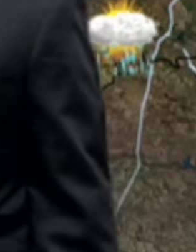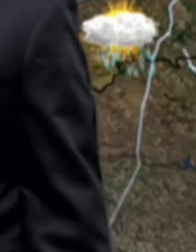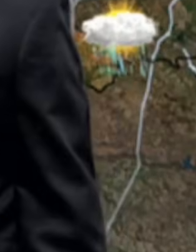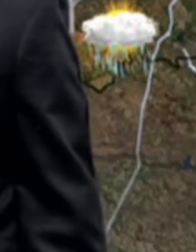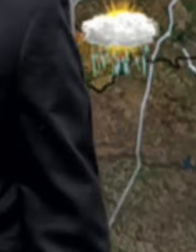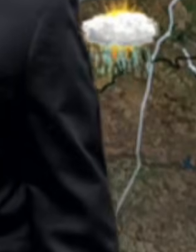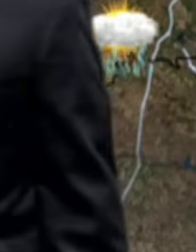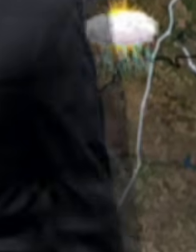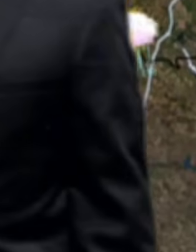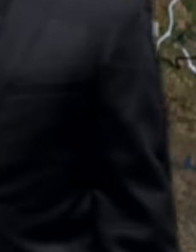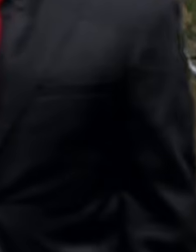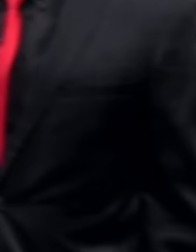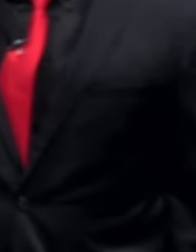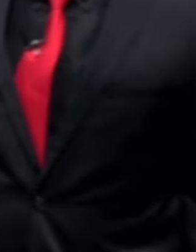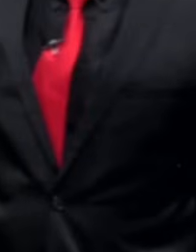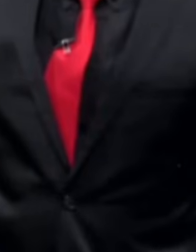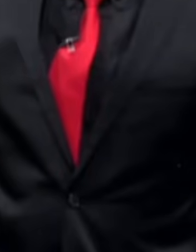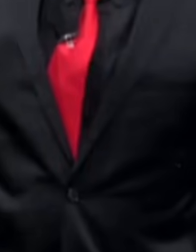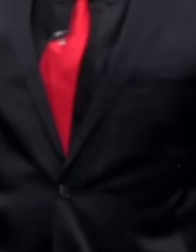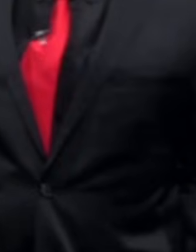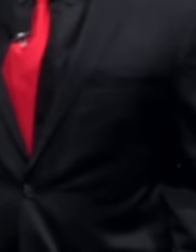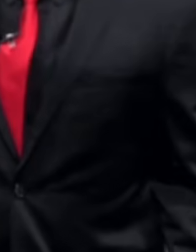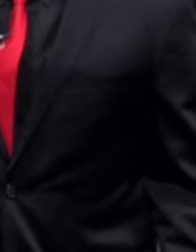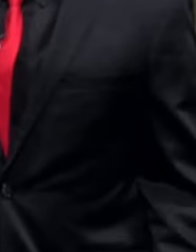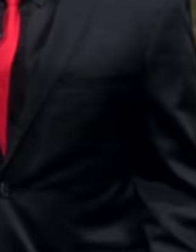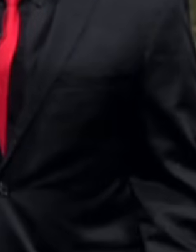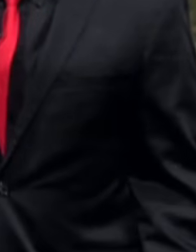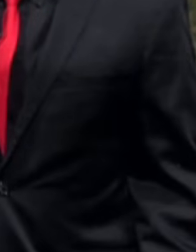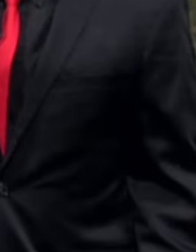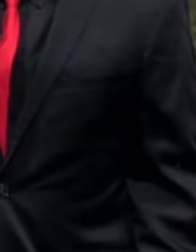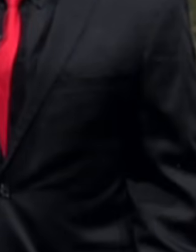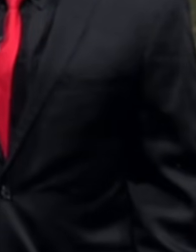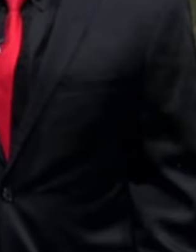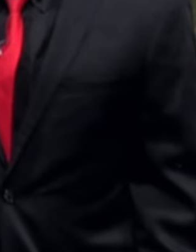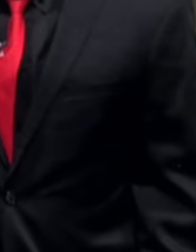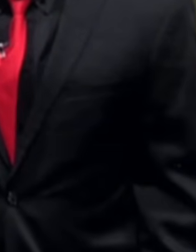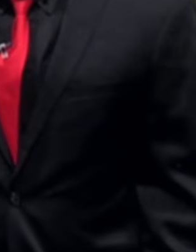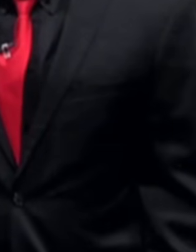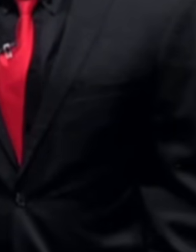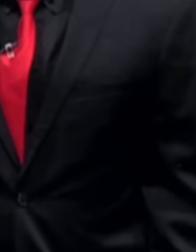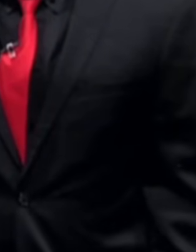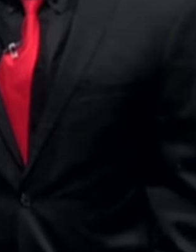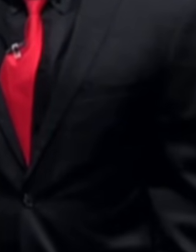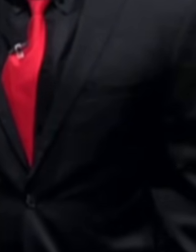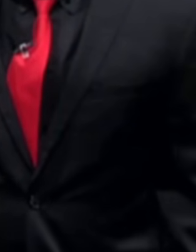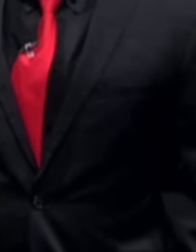30 ka moka le laetša gabotsena fela le tabe le fiša magešo a rapareng gabotse go tšwa go nna ke re mošate